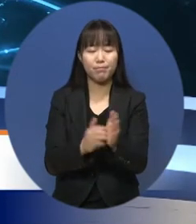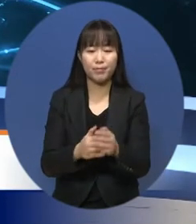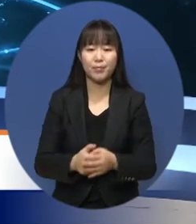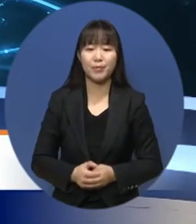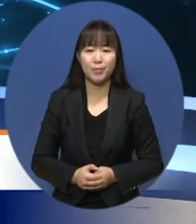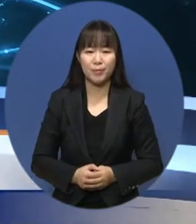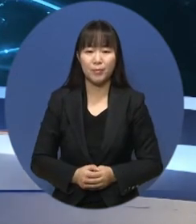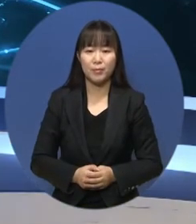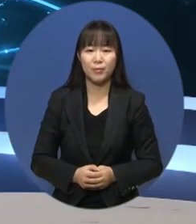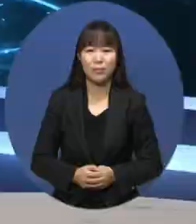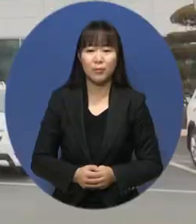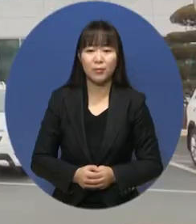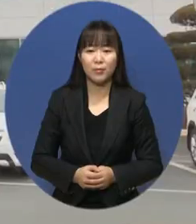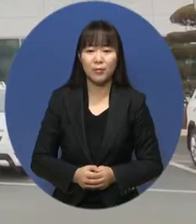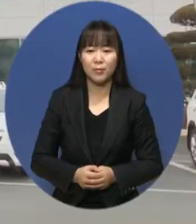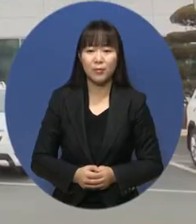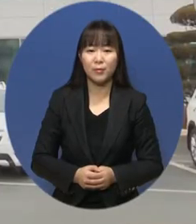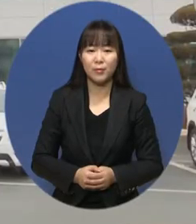기자가 보도합니다.